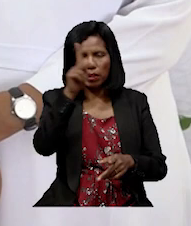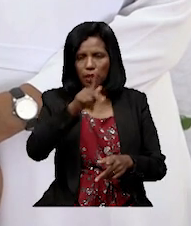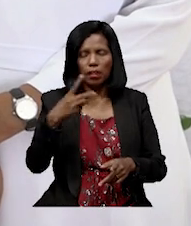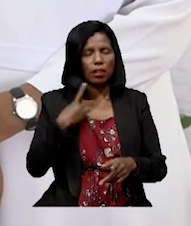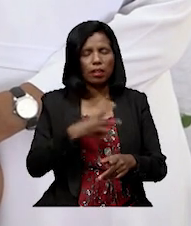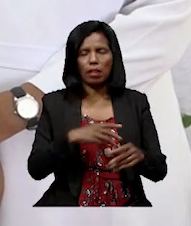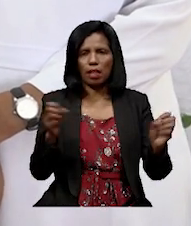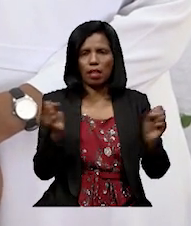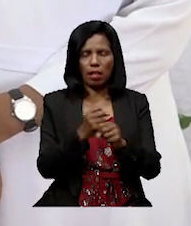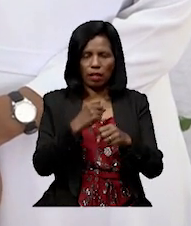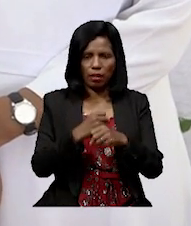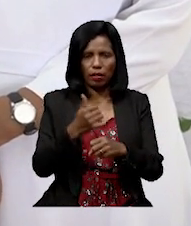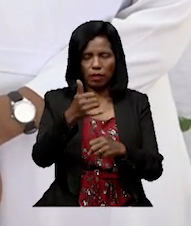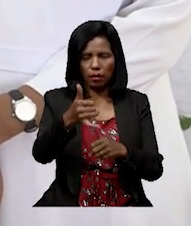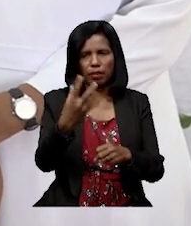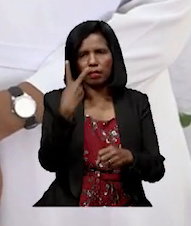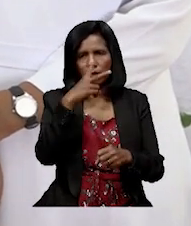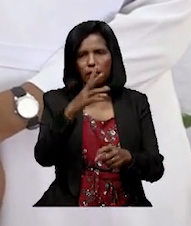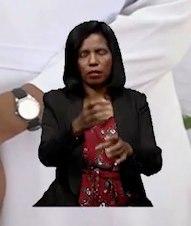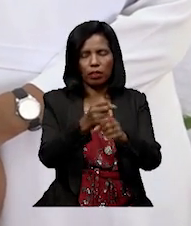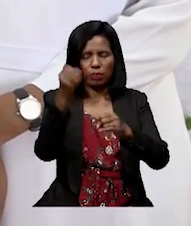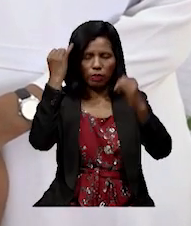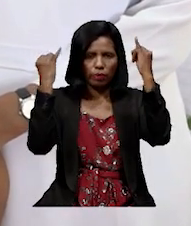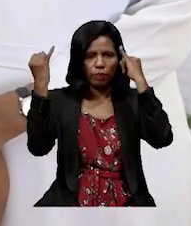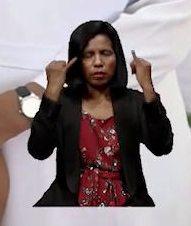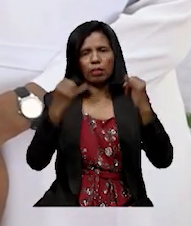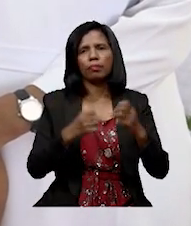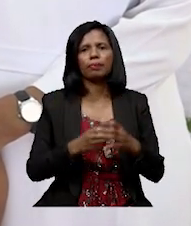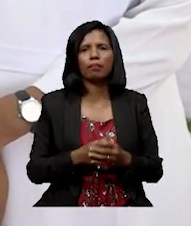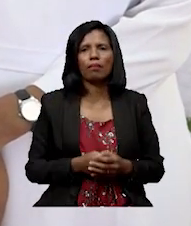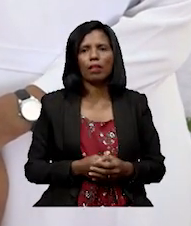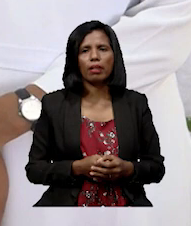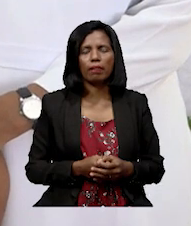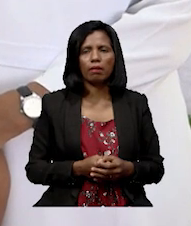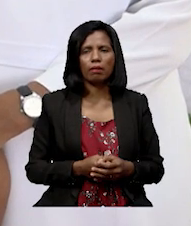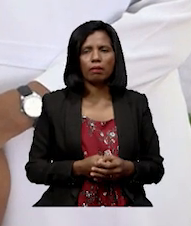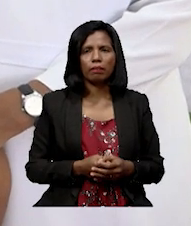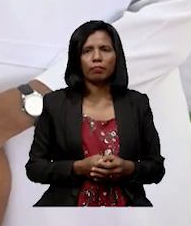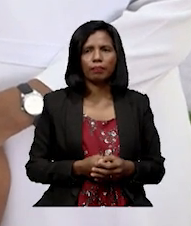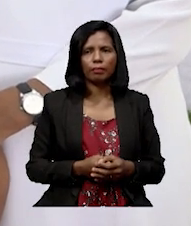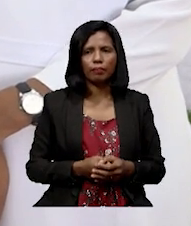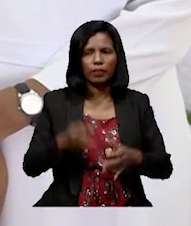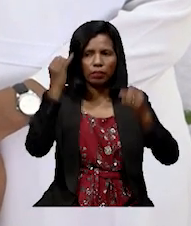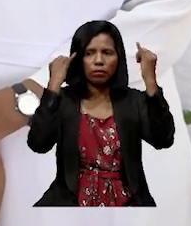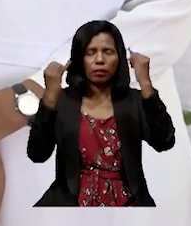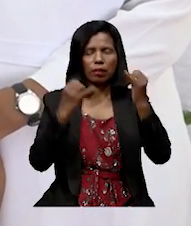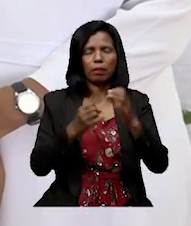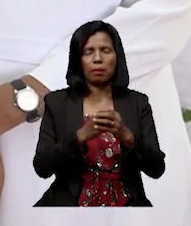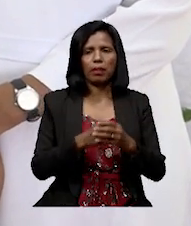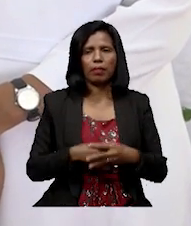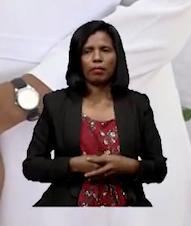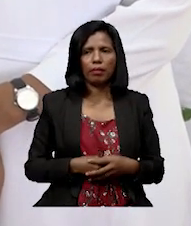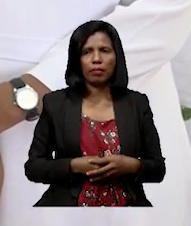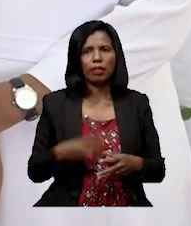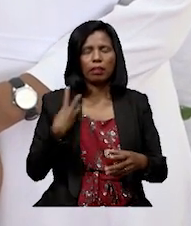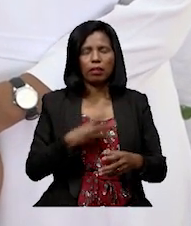neta tumba kraik durante nene ita simbo informasang husi kraik informasang makane preocupasang makane. Então,